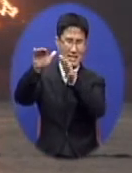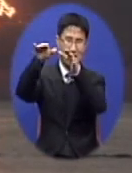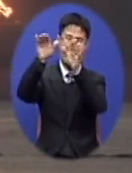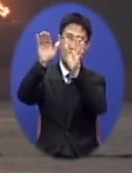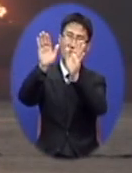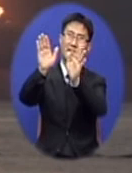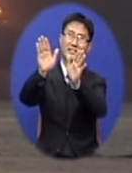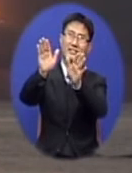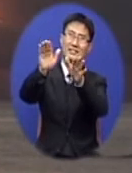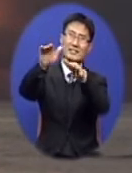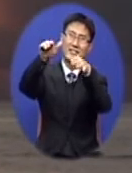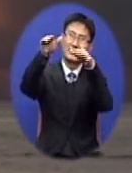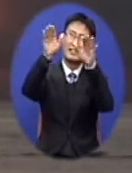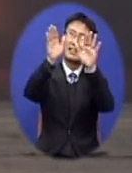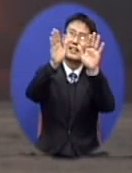날아서